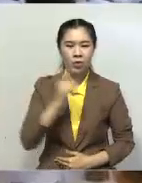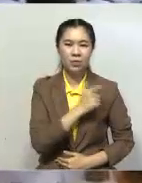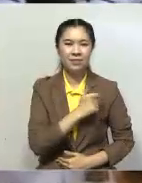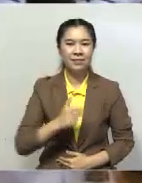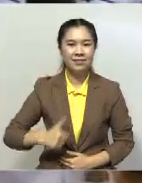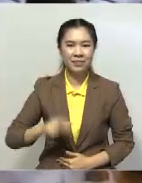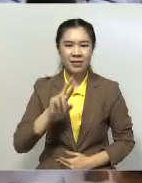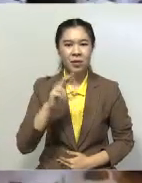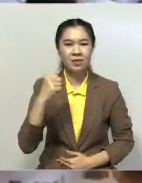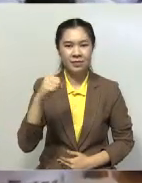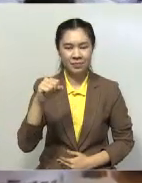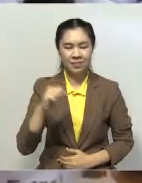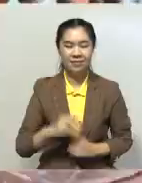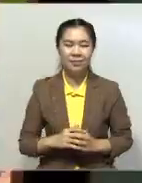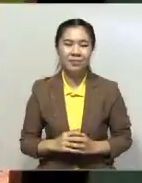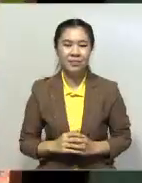จ้าอยู่หัวค่ะ